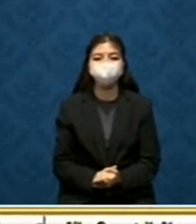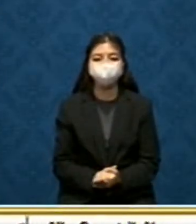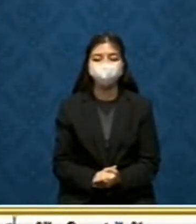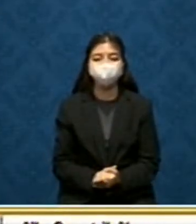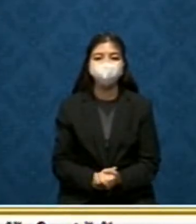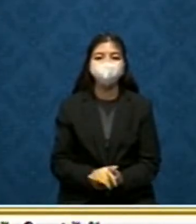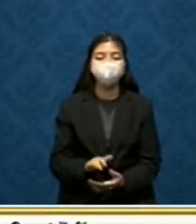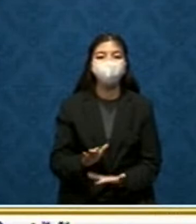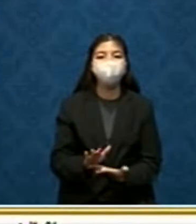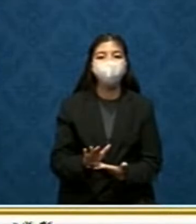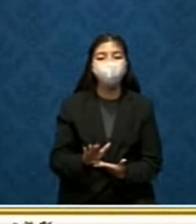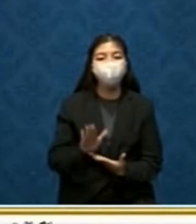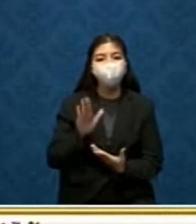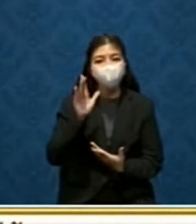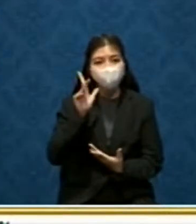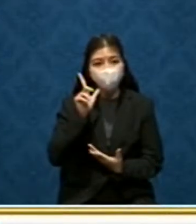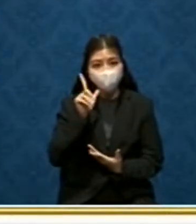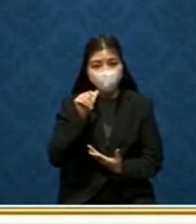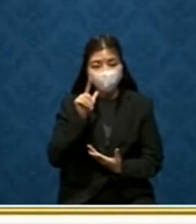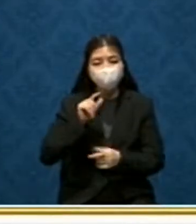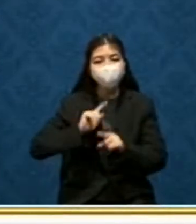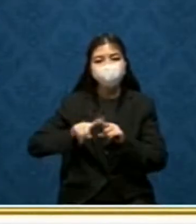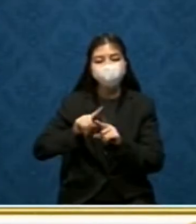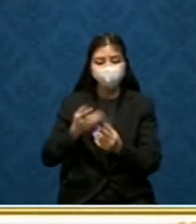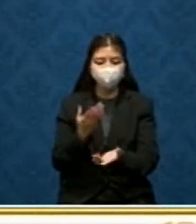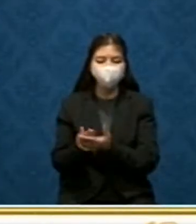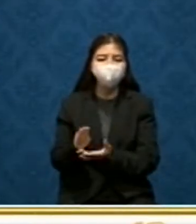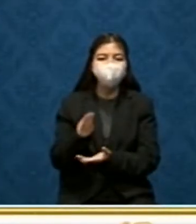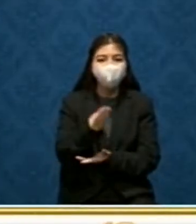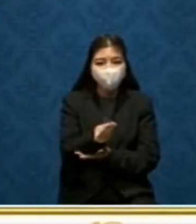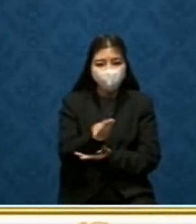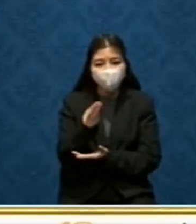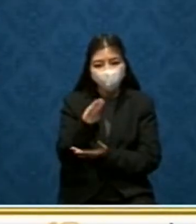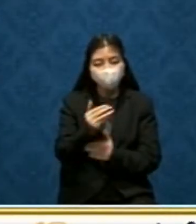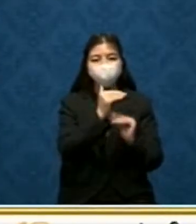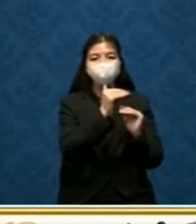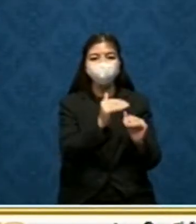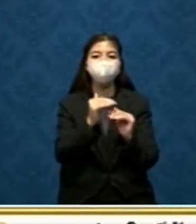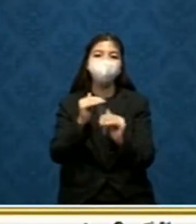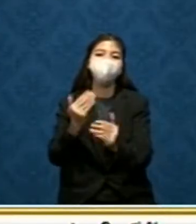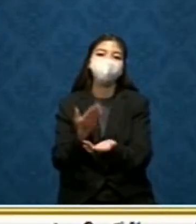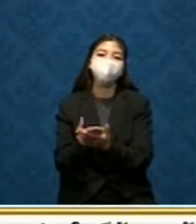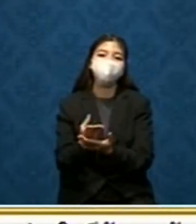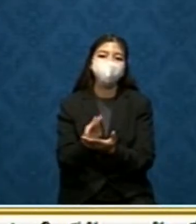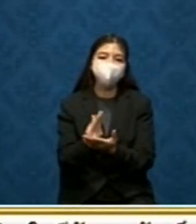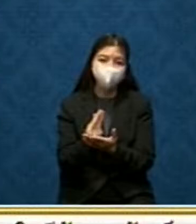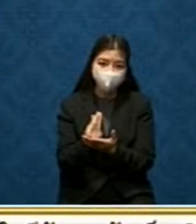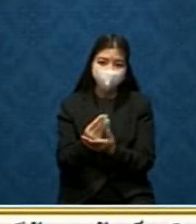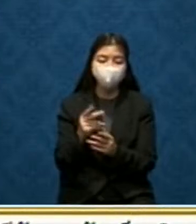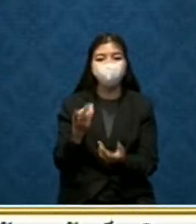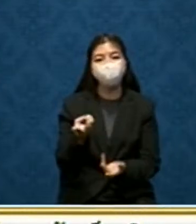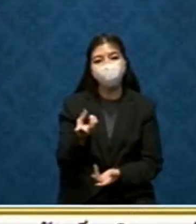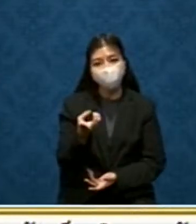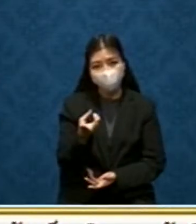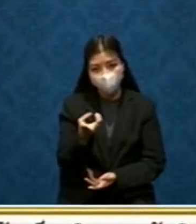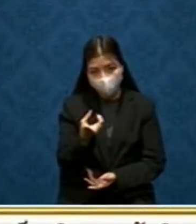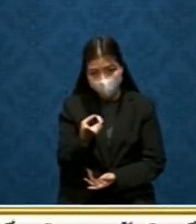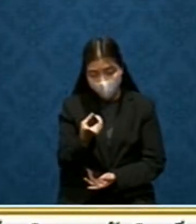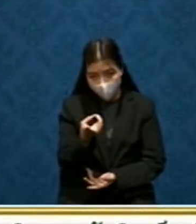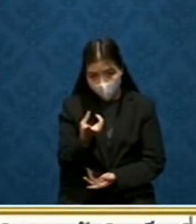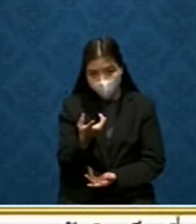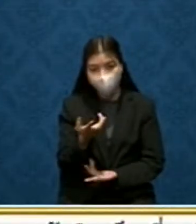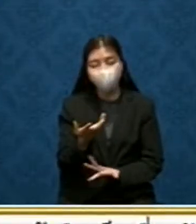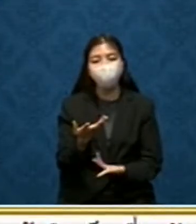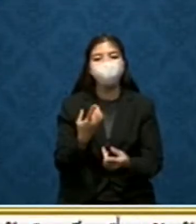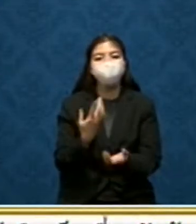มานดาประชารัดจะได้เงินให้เท่านั้นได้เท่านี้ท่านไปบอกเขาว่าข้าวเกวยนละเท่านั้น